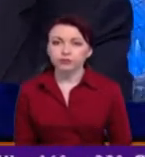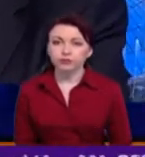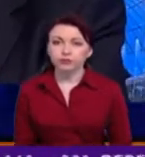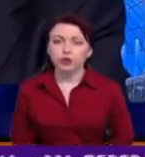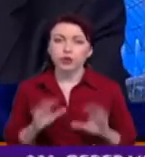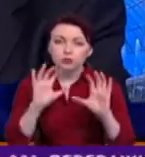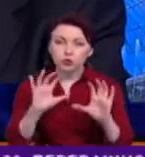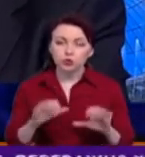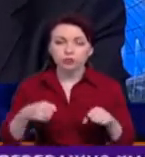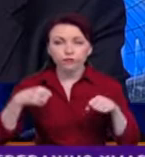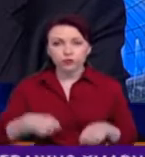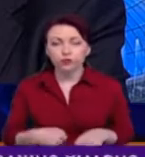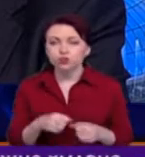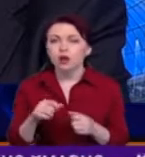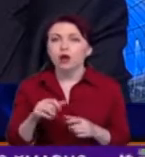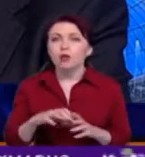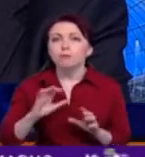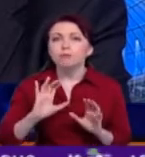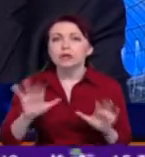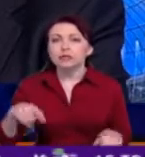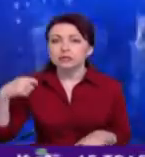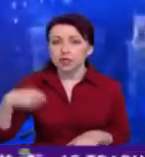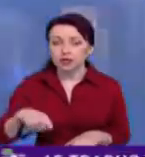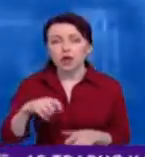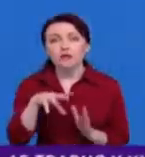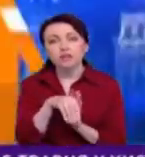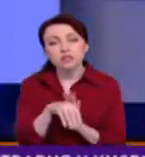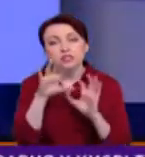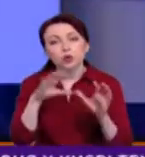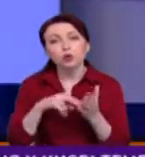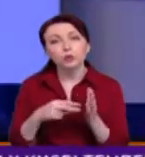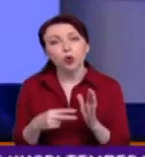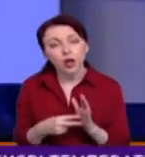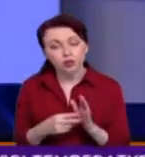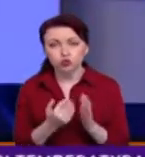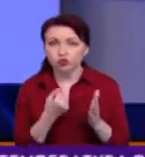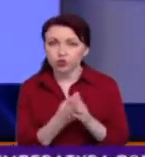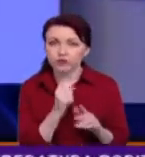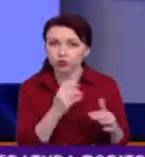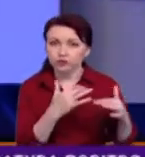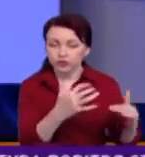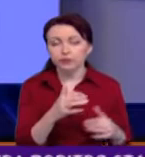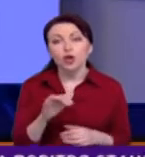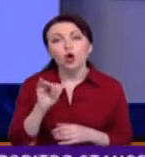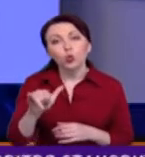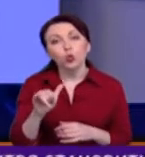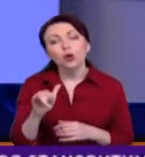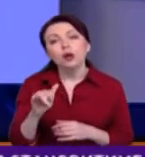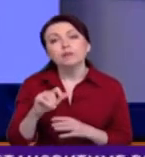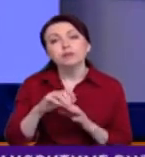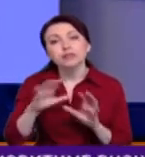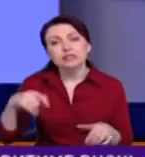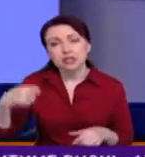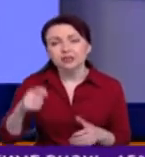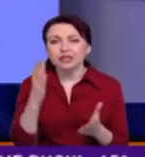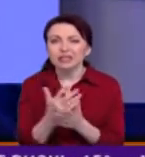повноваження президента, наприклад, як внести законопроект до Верховної Ради. У президента є лише три конституційні підстави, коли він